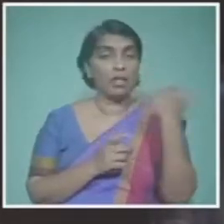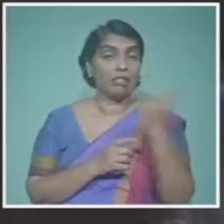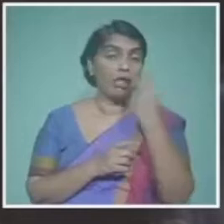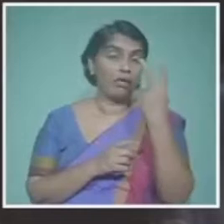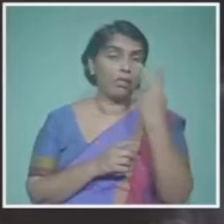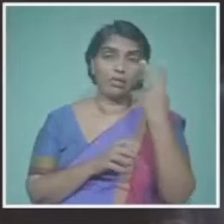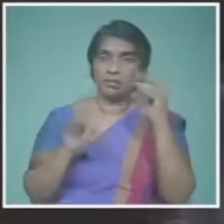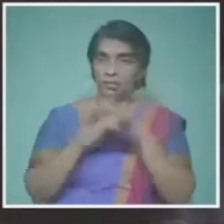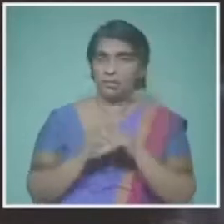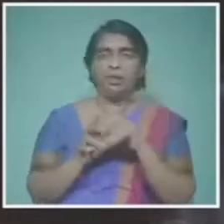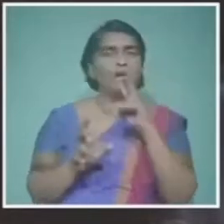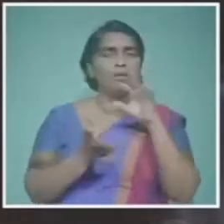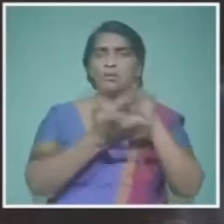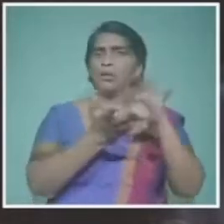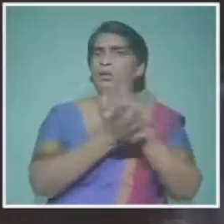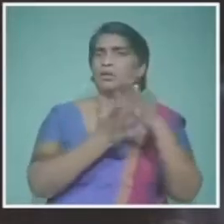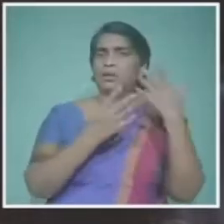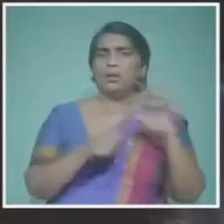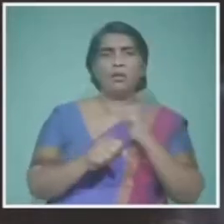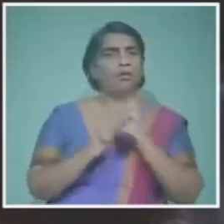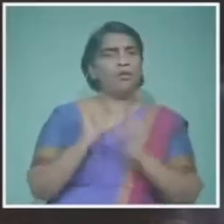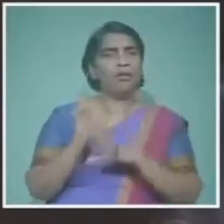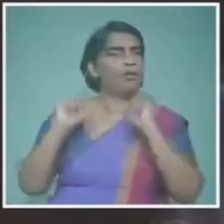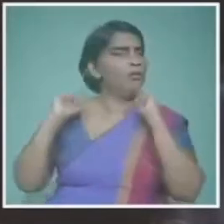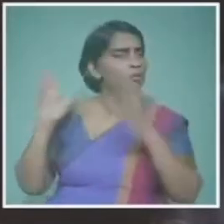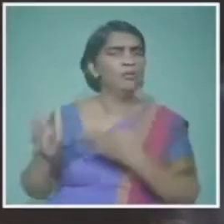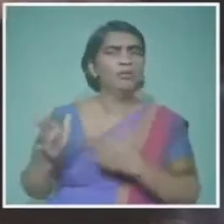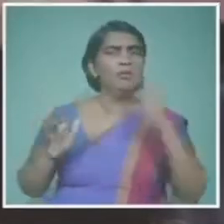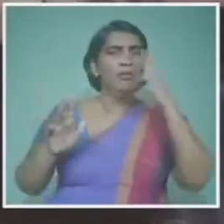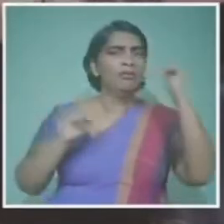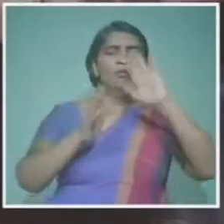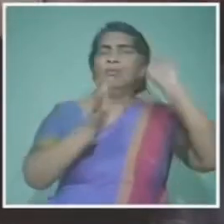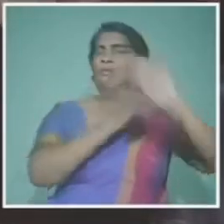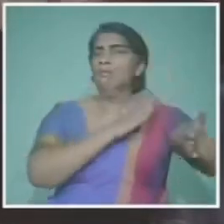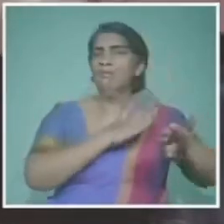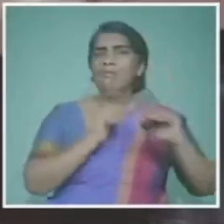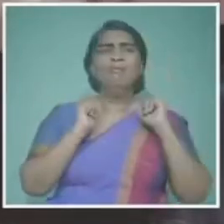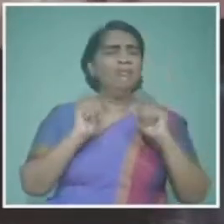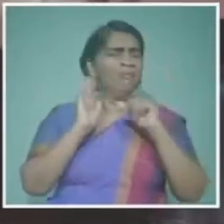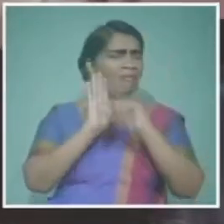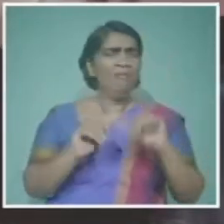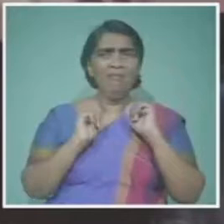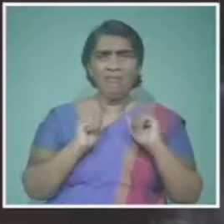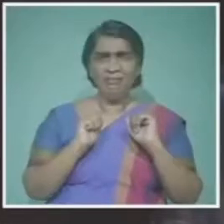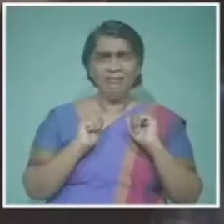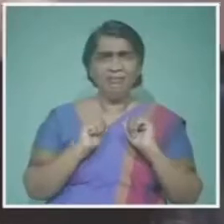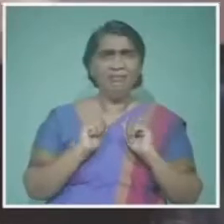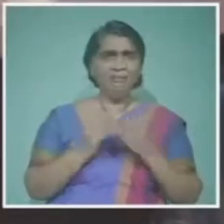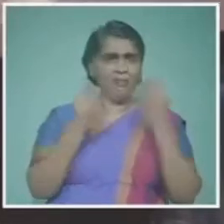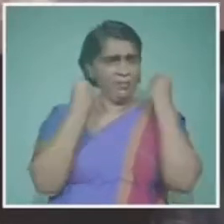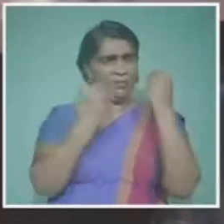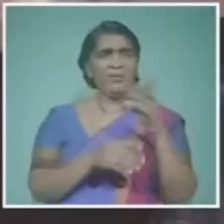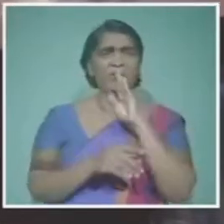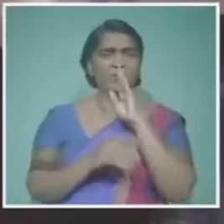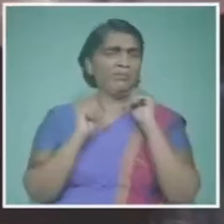කරන්න කිව්වා. රත්තපුරේ කරා. ගාල්ලේ කරා. නුරලේ කරේ නැහැ. ඊය අසාධාරණයි ඒක. අපරාධය නේ